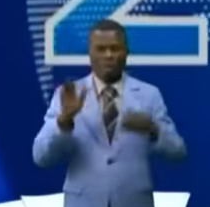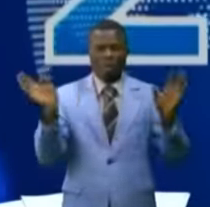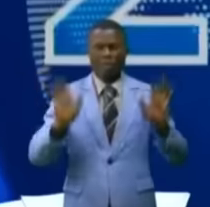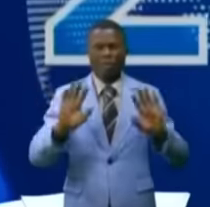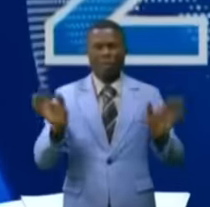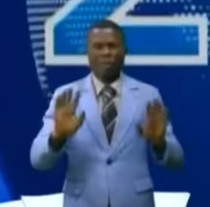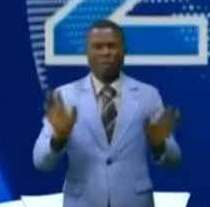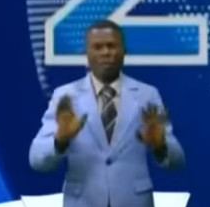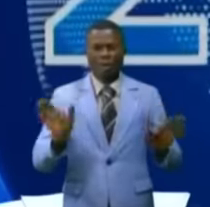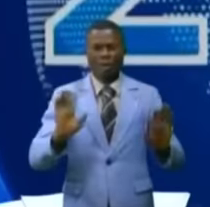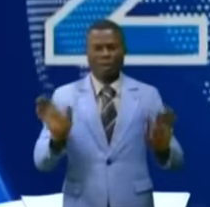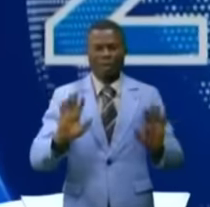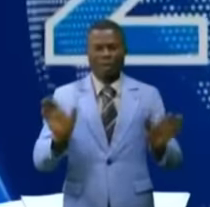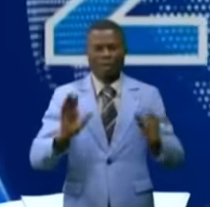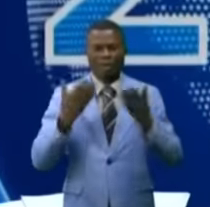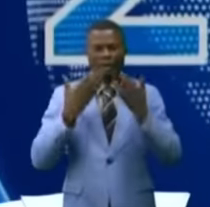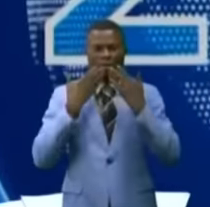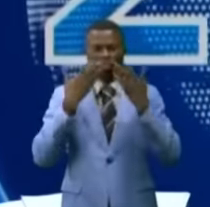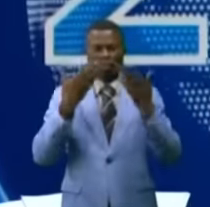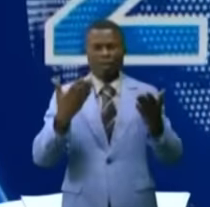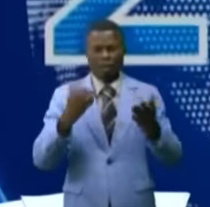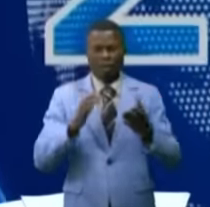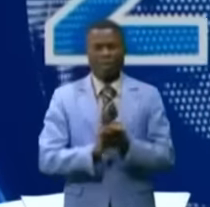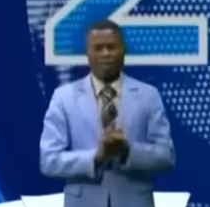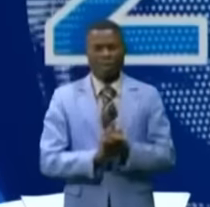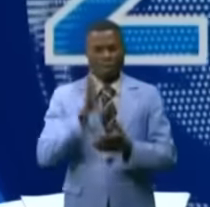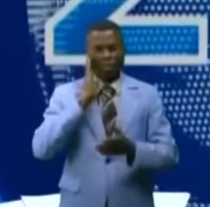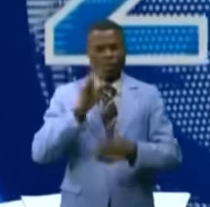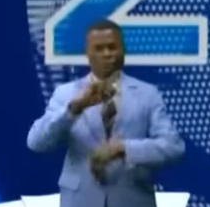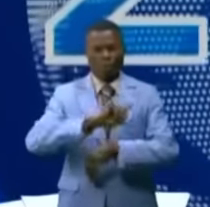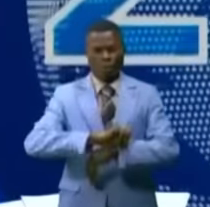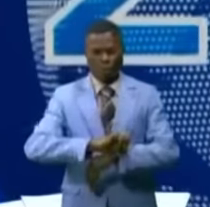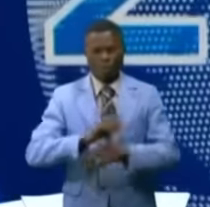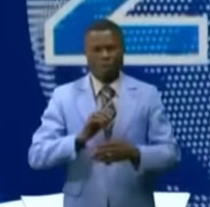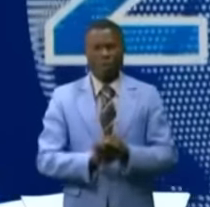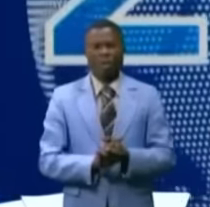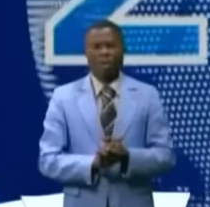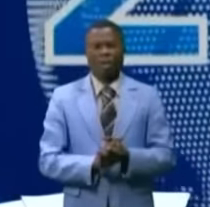à 20h avec le même plaisir. Excellent début